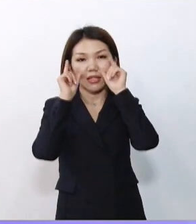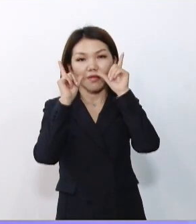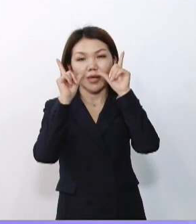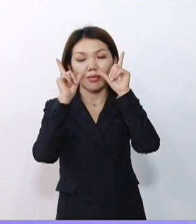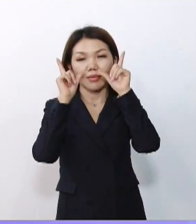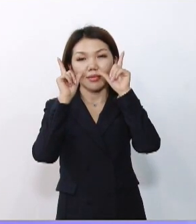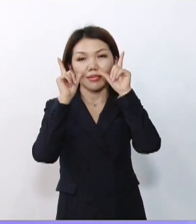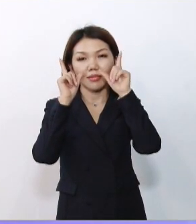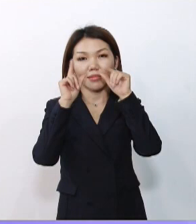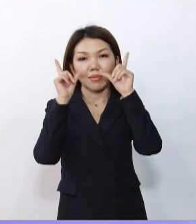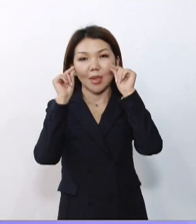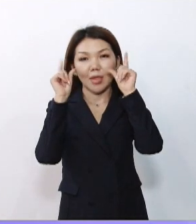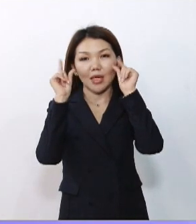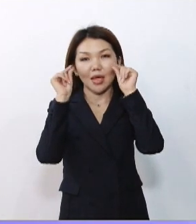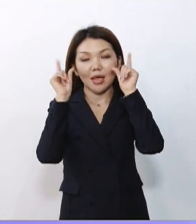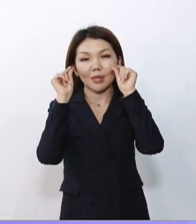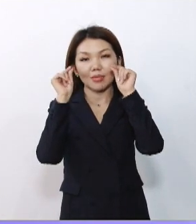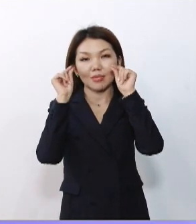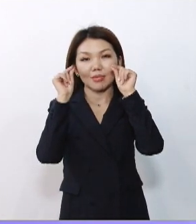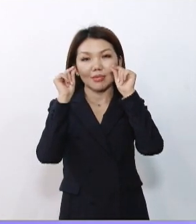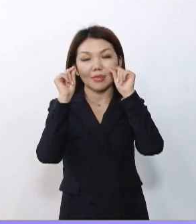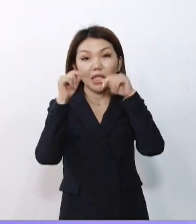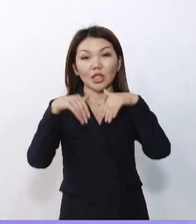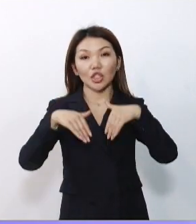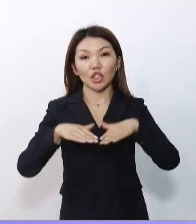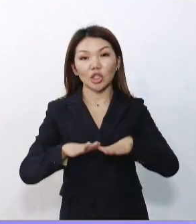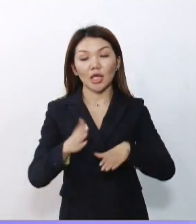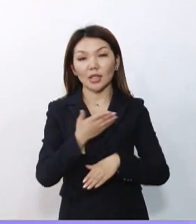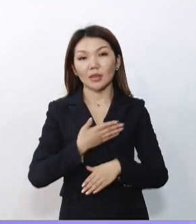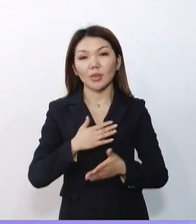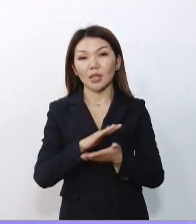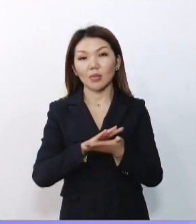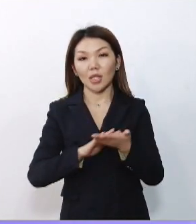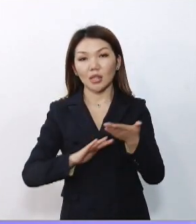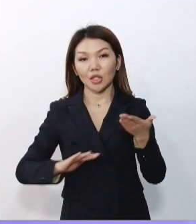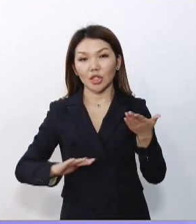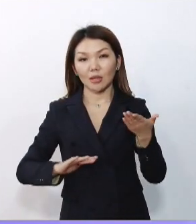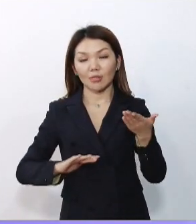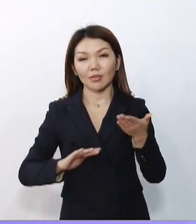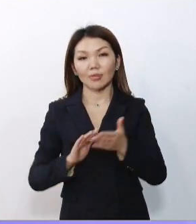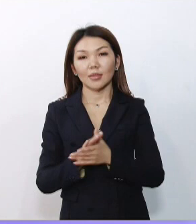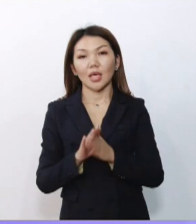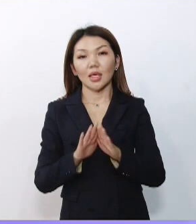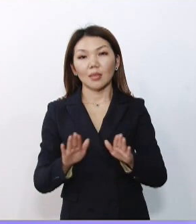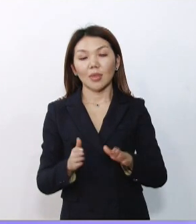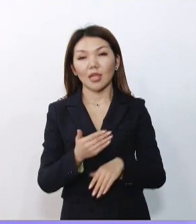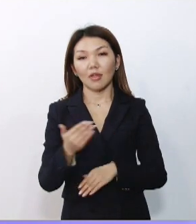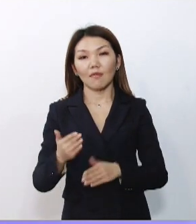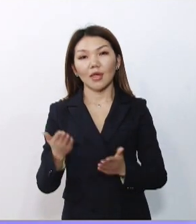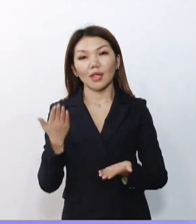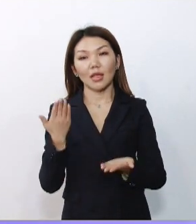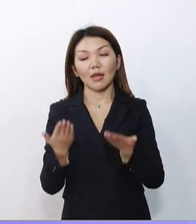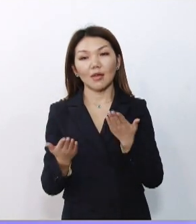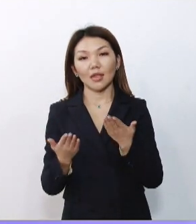Открываем, поморгаем и решать мы продолжаем. Ребята, вы, наверное,